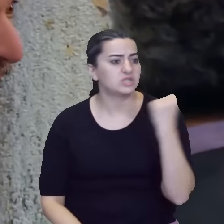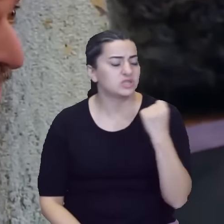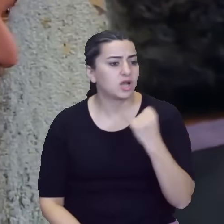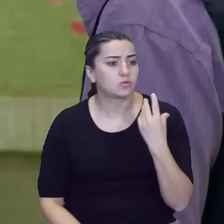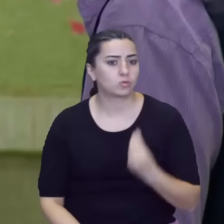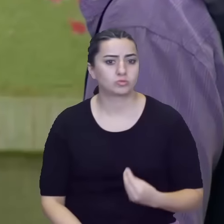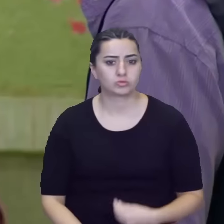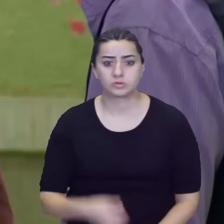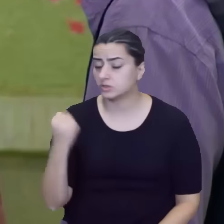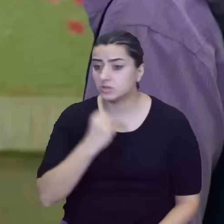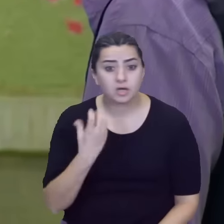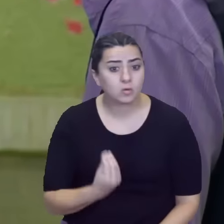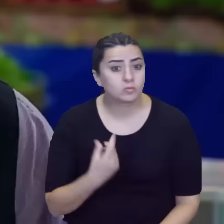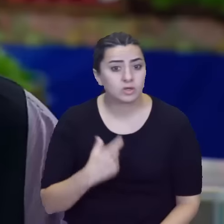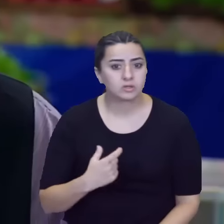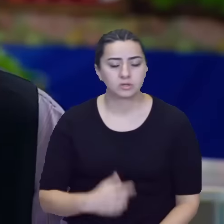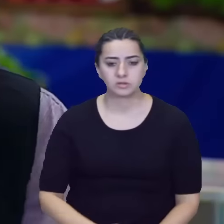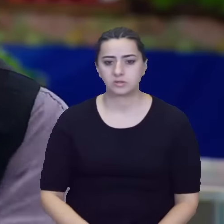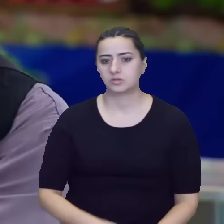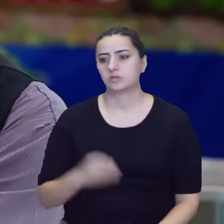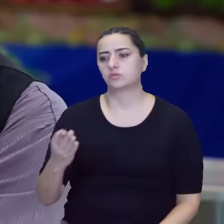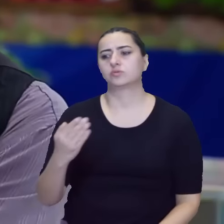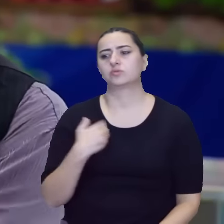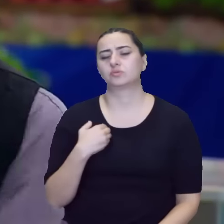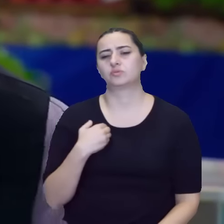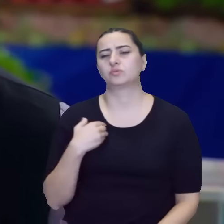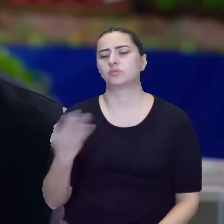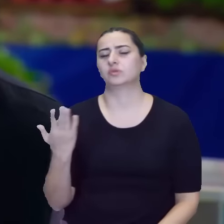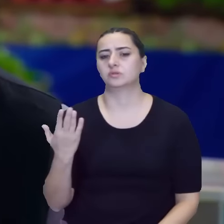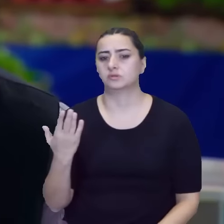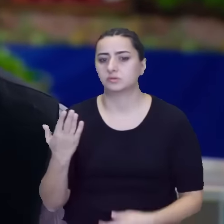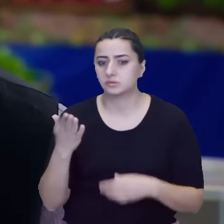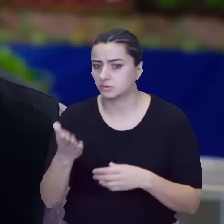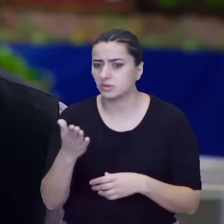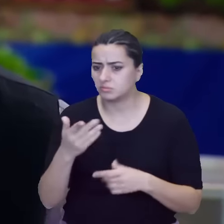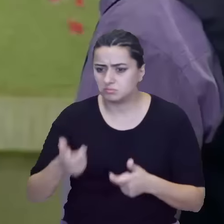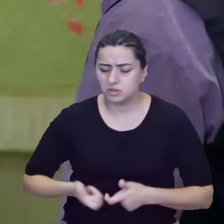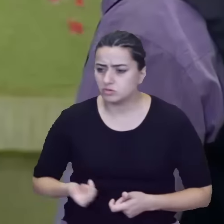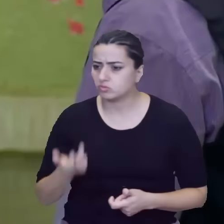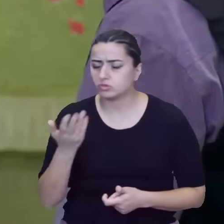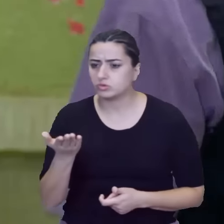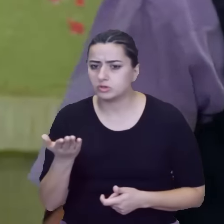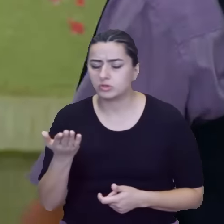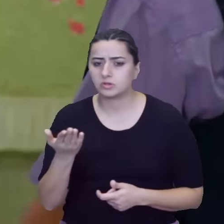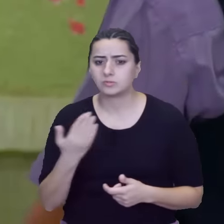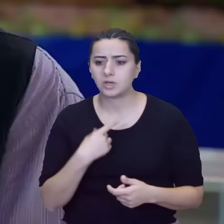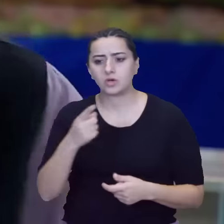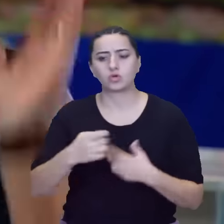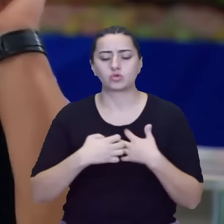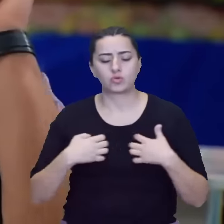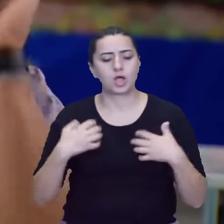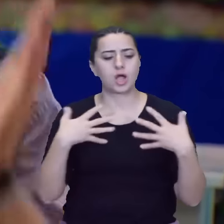Beşir, cinayet. Cinayet mi, nerede? Ya bu da bize soruyor birader ya, Allah Allah. Ya sen nasıl bekçisin Bekir? Ya bize sana